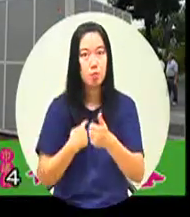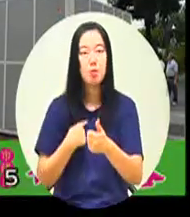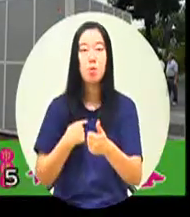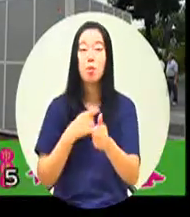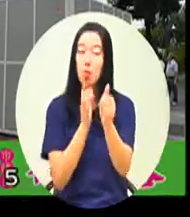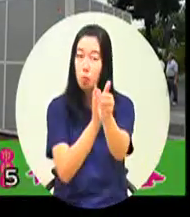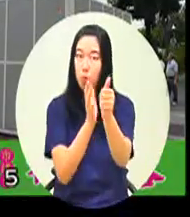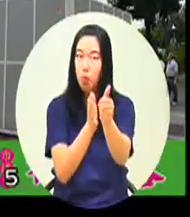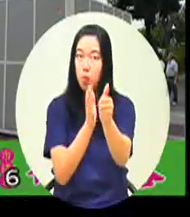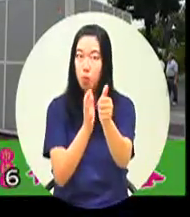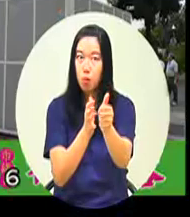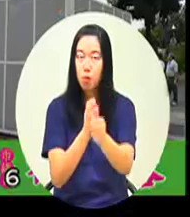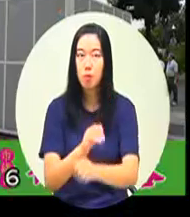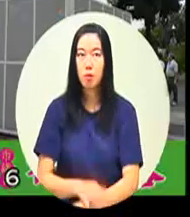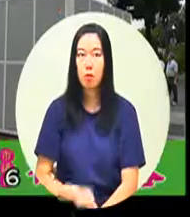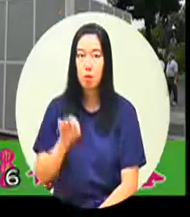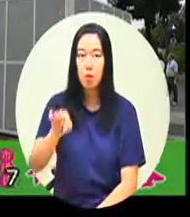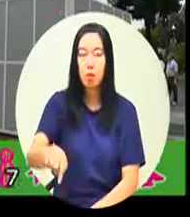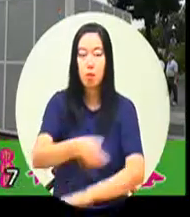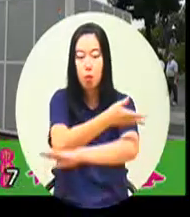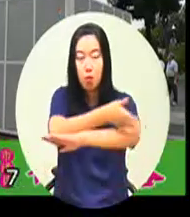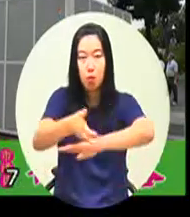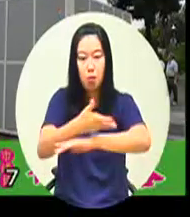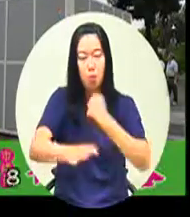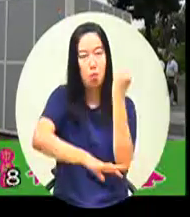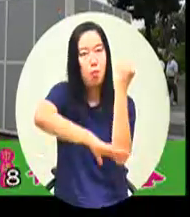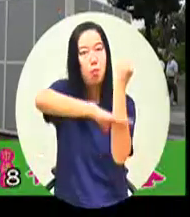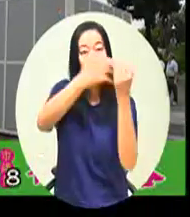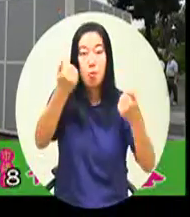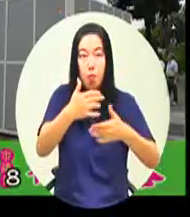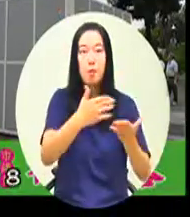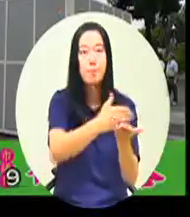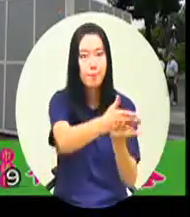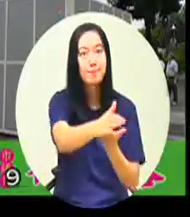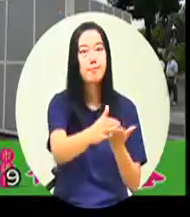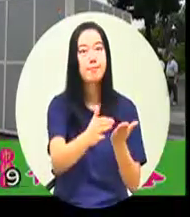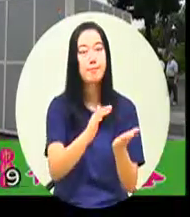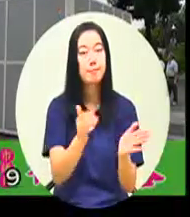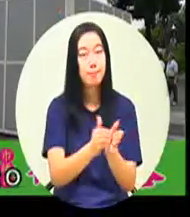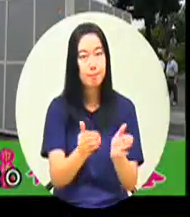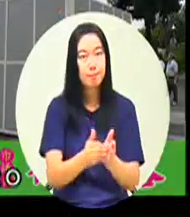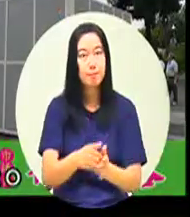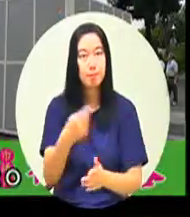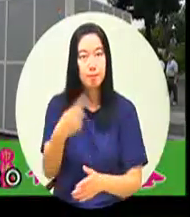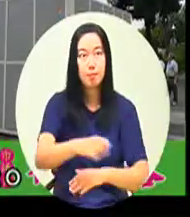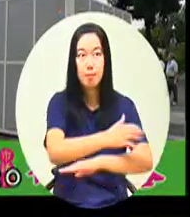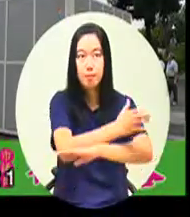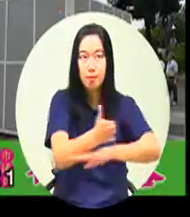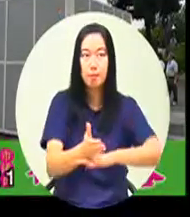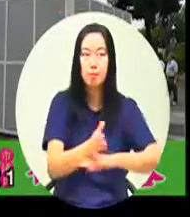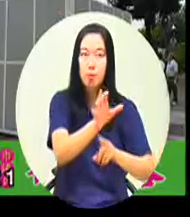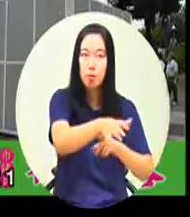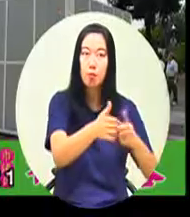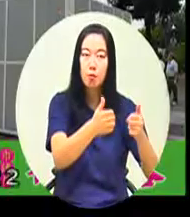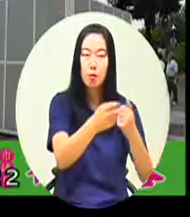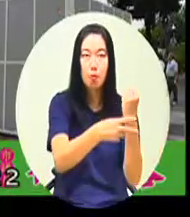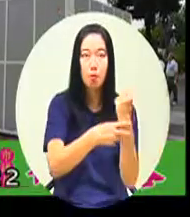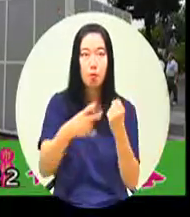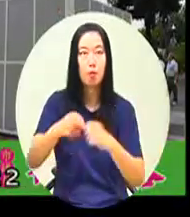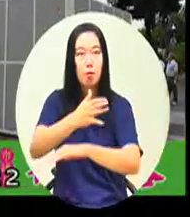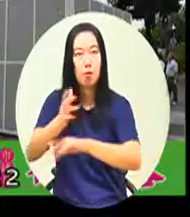询，所以淹水的问题解决了，这是定盈利哈，阿噶定当利还